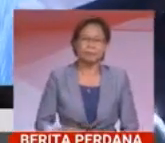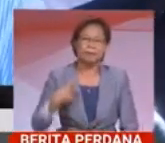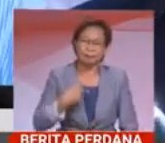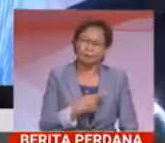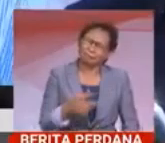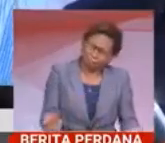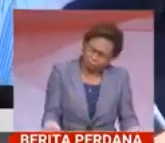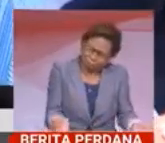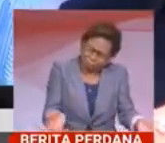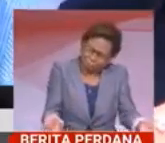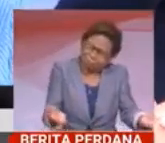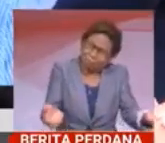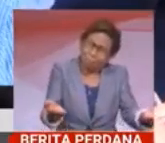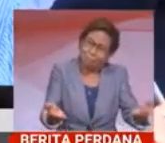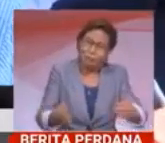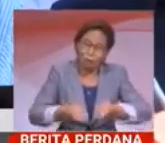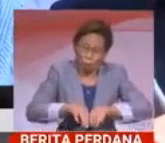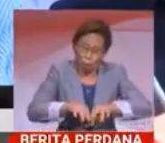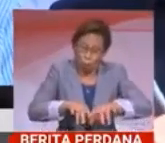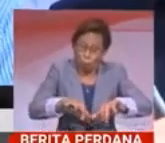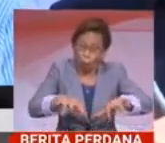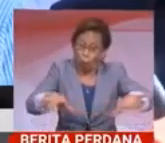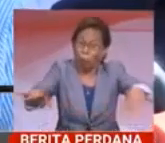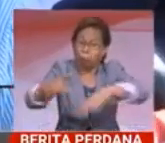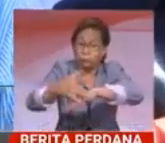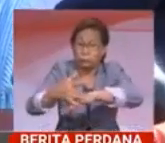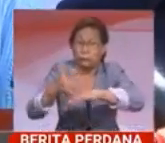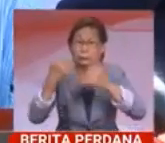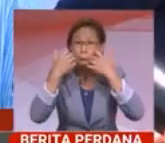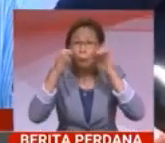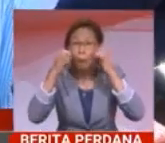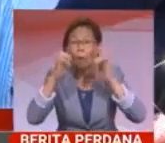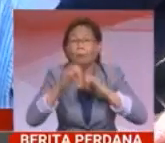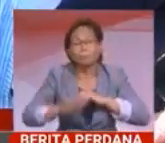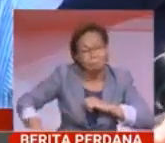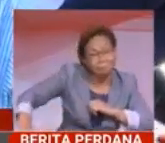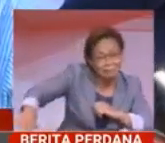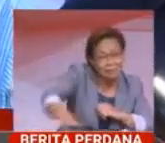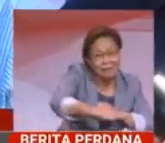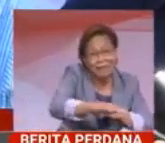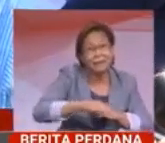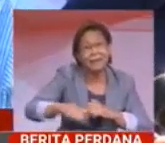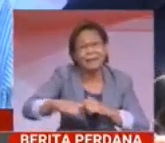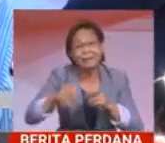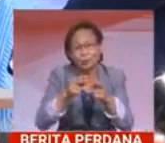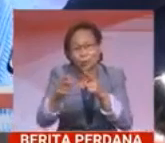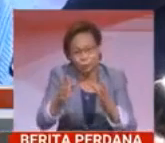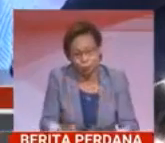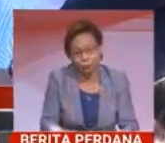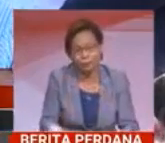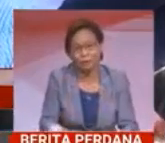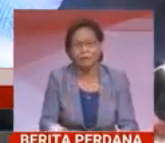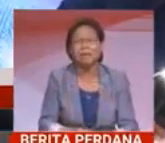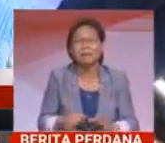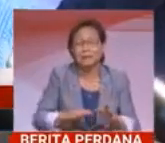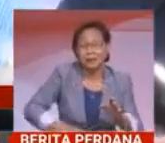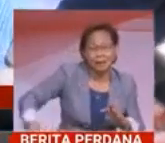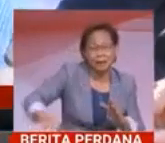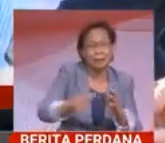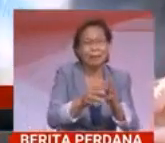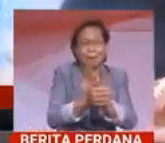perkembangan teknologi yang terkini di kalangan bakat-bakat